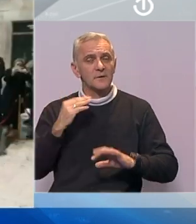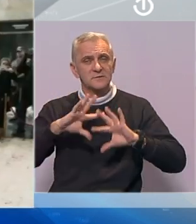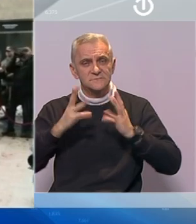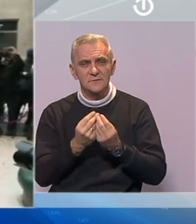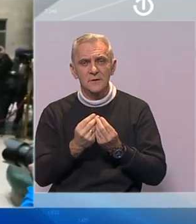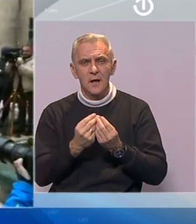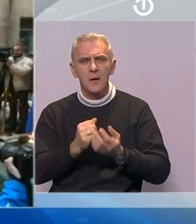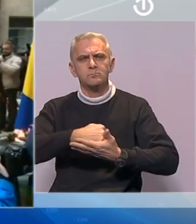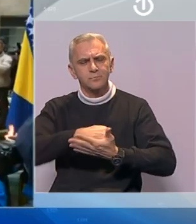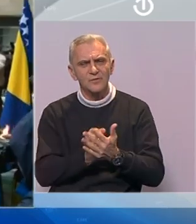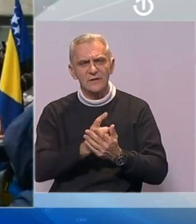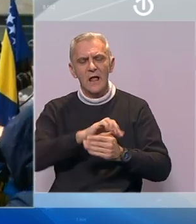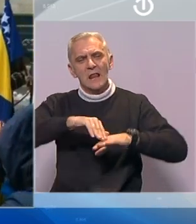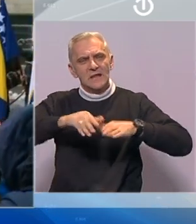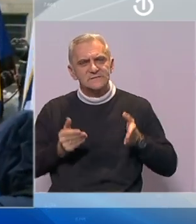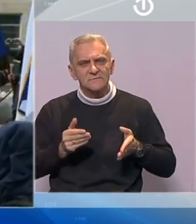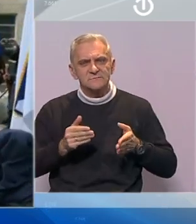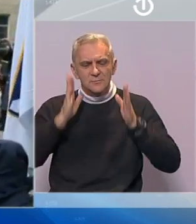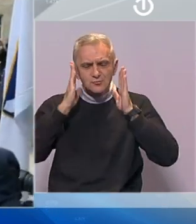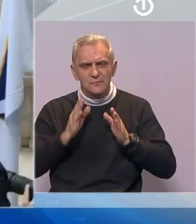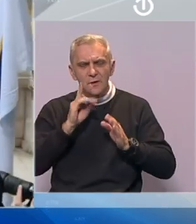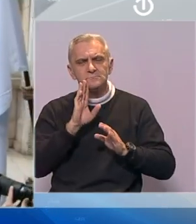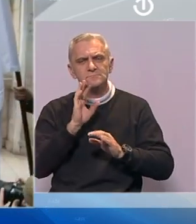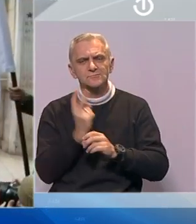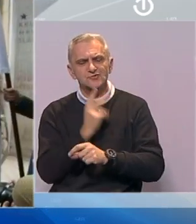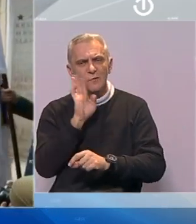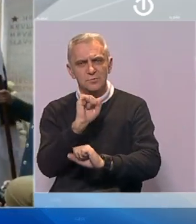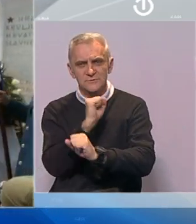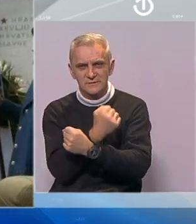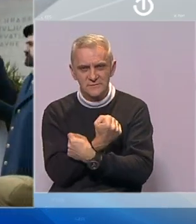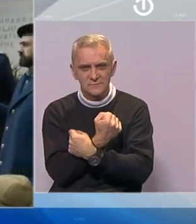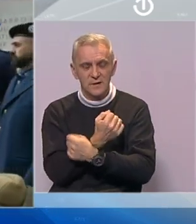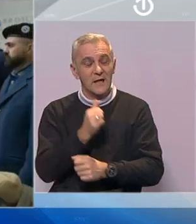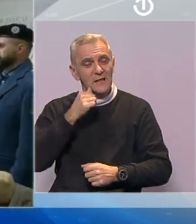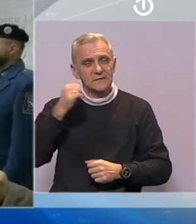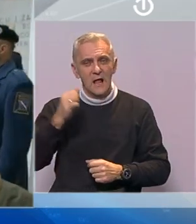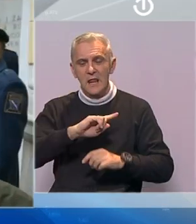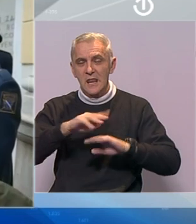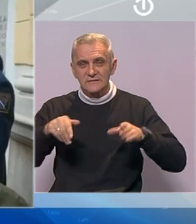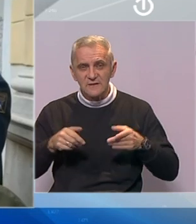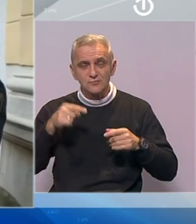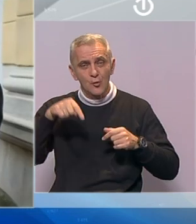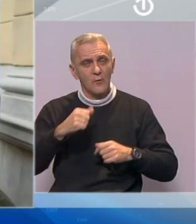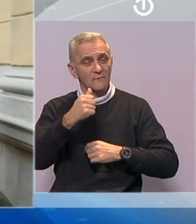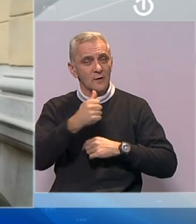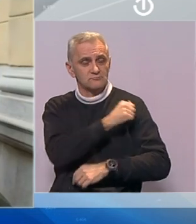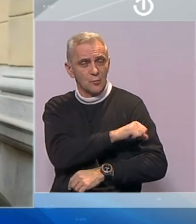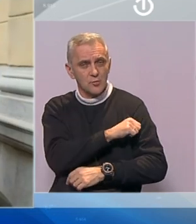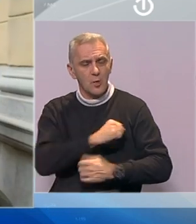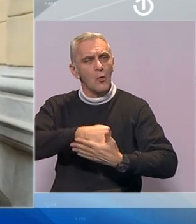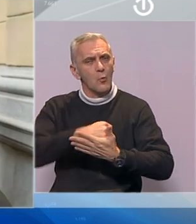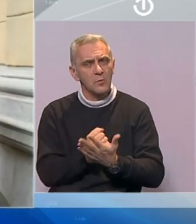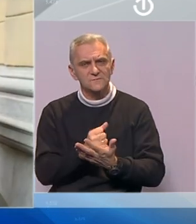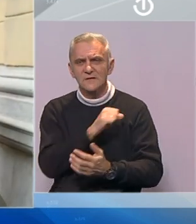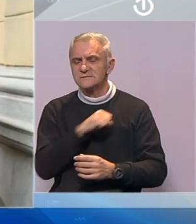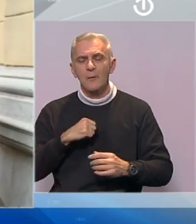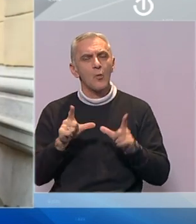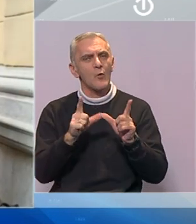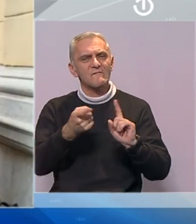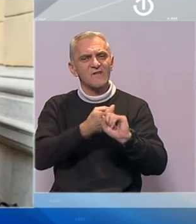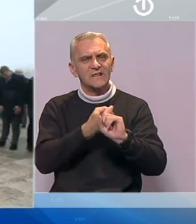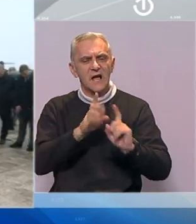potvrda nezavisne, suverene države Bosne i Hercegovine. Dan nezavisnosti se i ove godine obilježava samo u